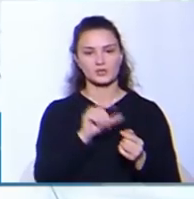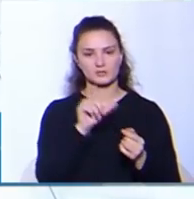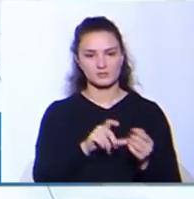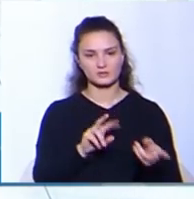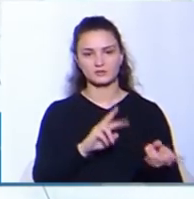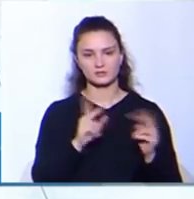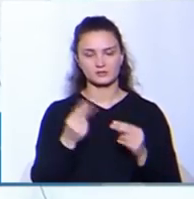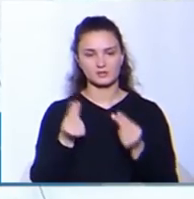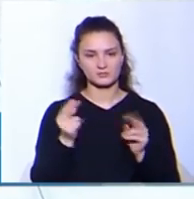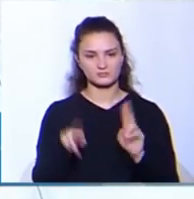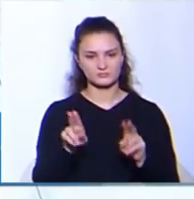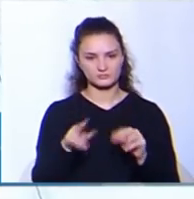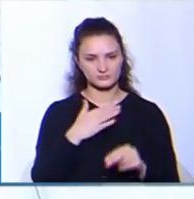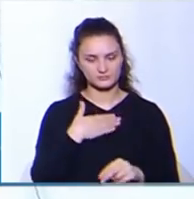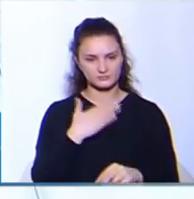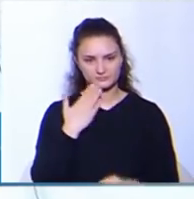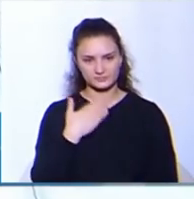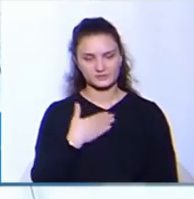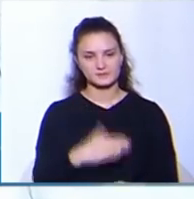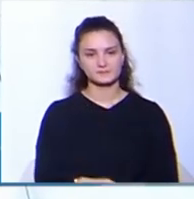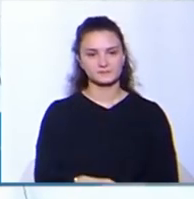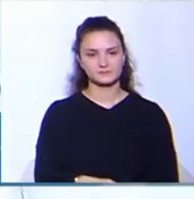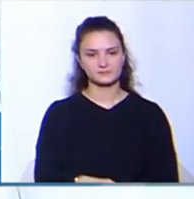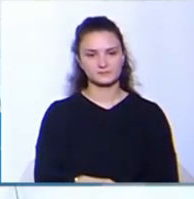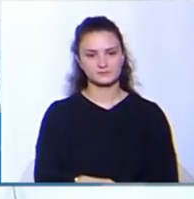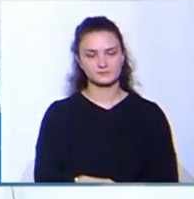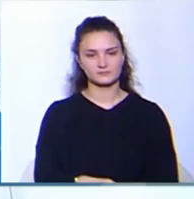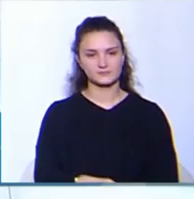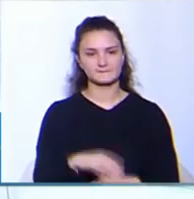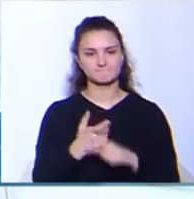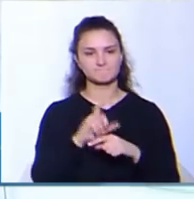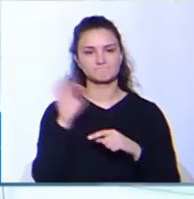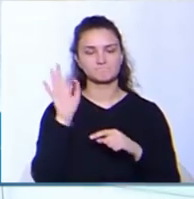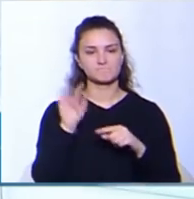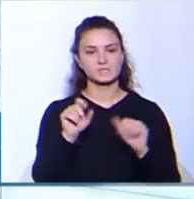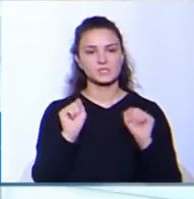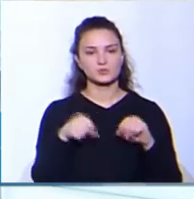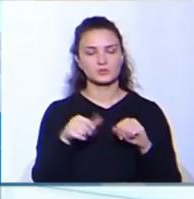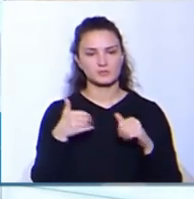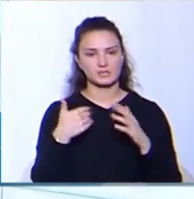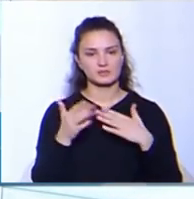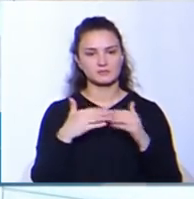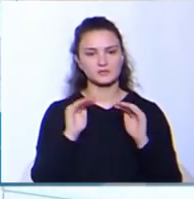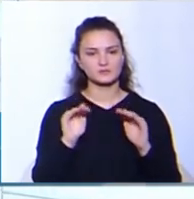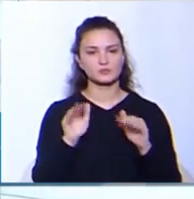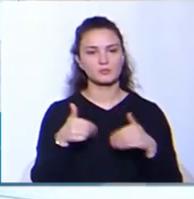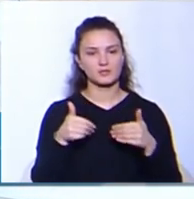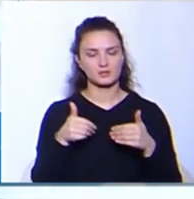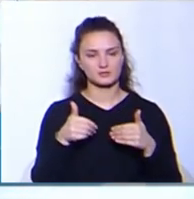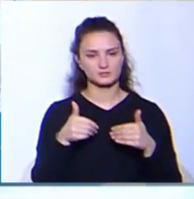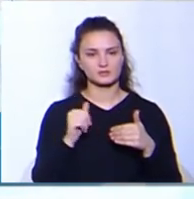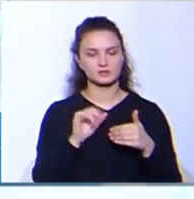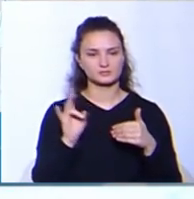ნარკოდამოკიდებული ადამიანი, თქვა, როდესაც ძალიან ხშირად, როცა მას საშუალება არ აქვს, თქვა, ხელმისაწვდომობა არ აქვს,